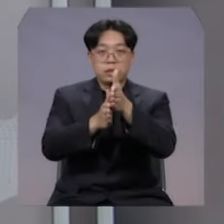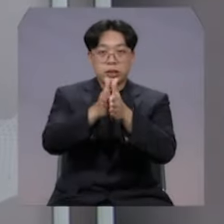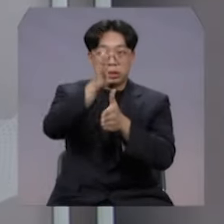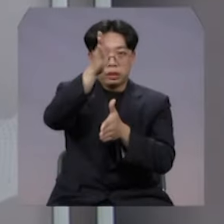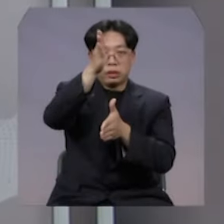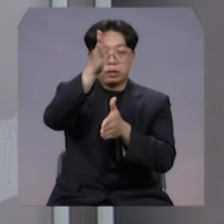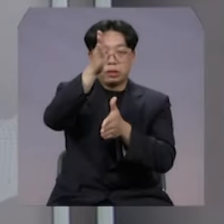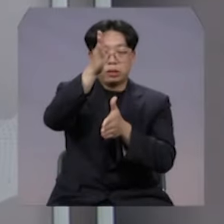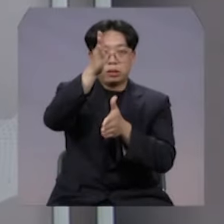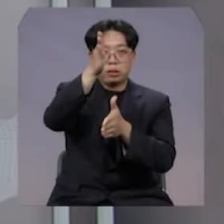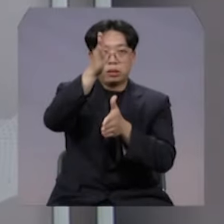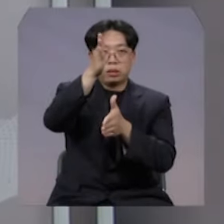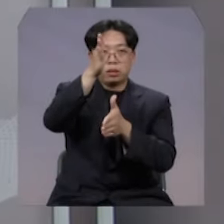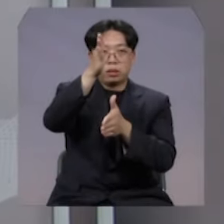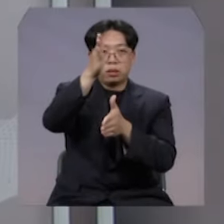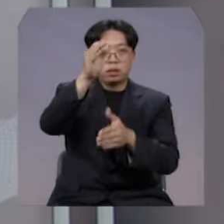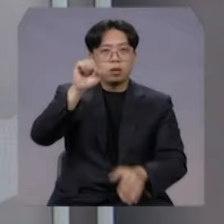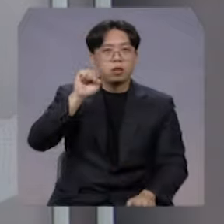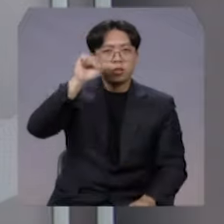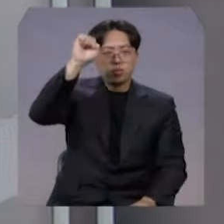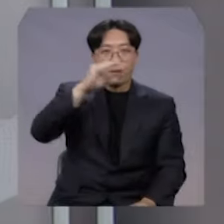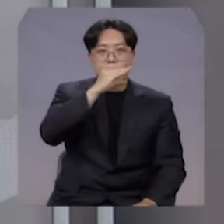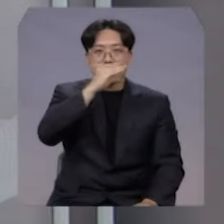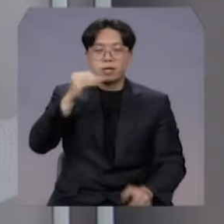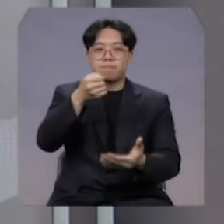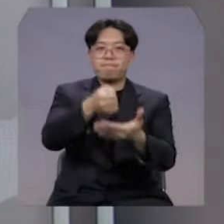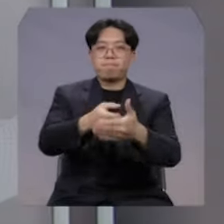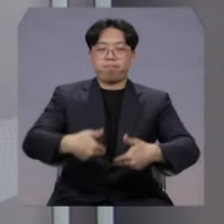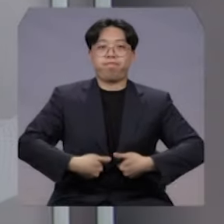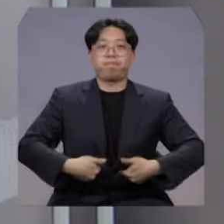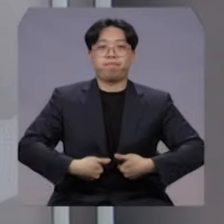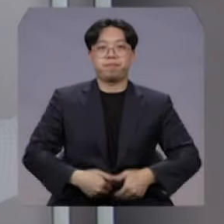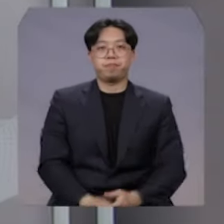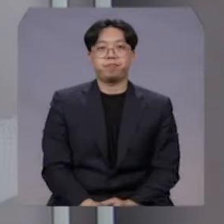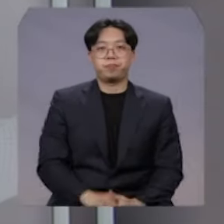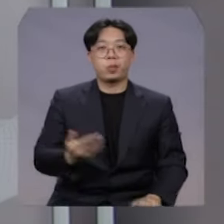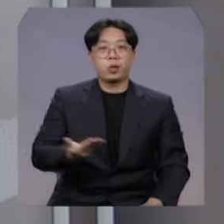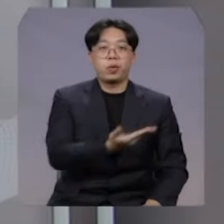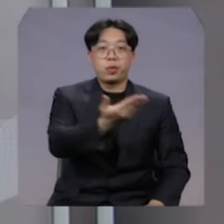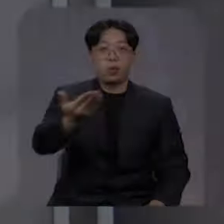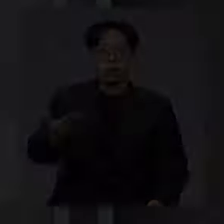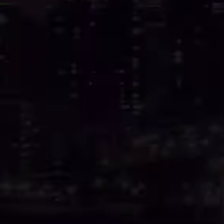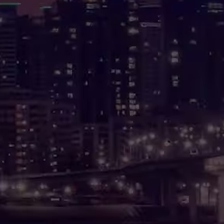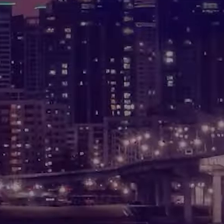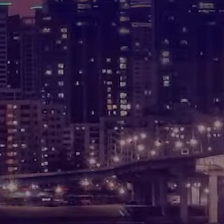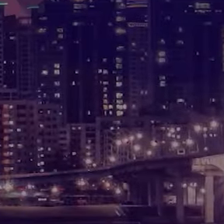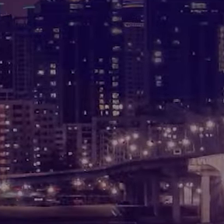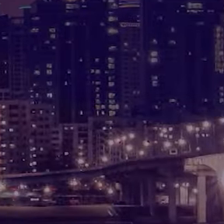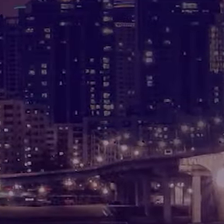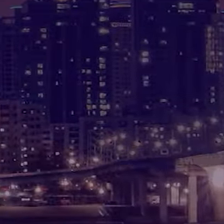우리가 원하는 후보가 결정돼야 된다고 생각됩니다. 네. 시청자 여러분들의 판단을 기다립니다. 예.